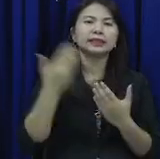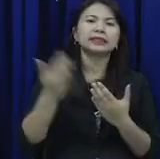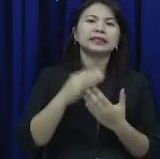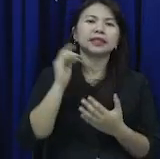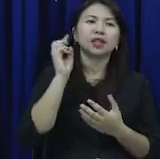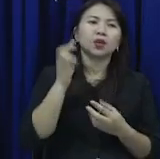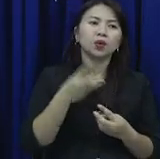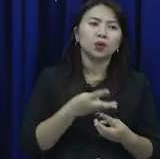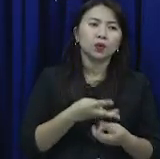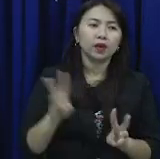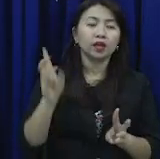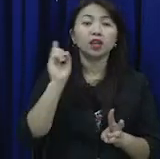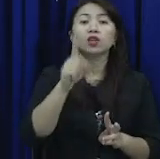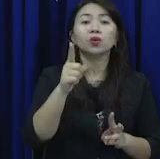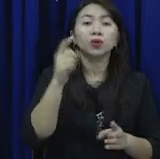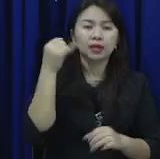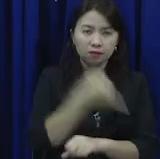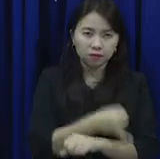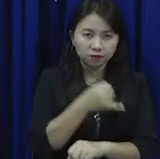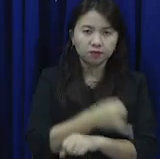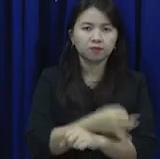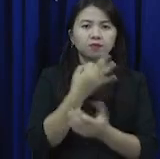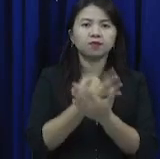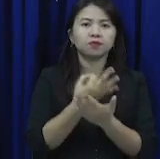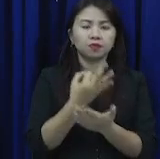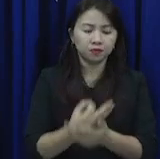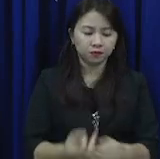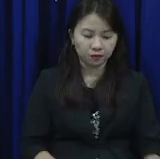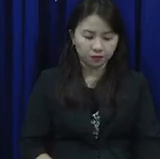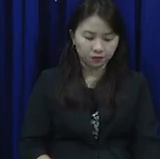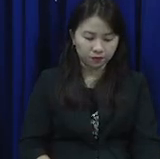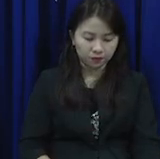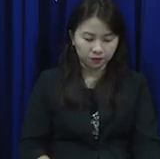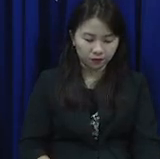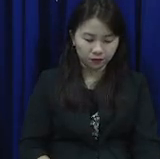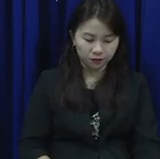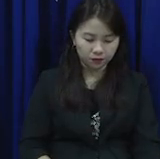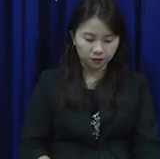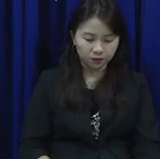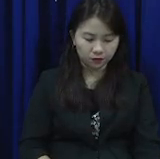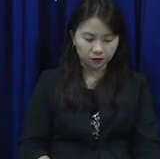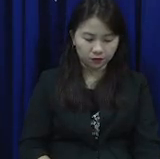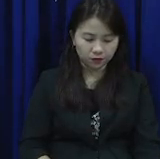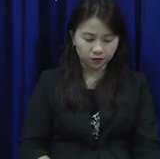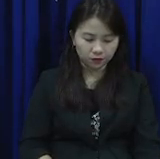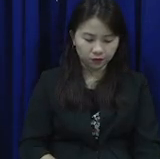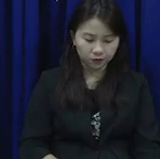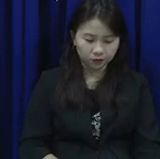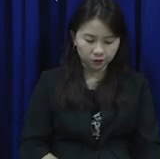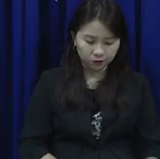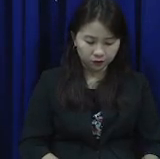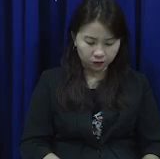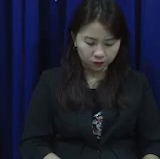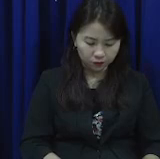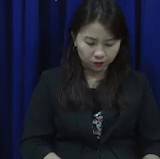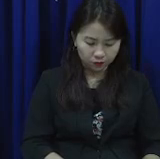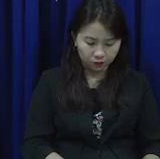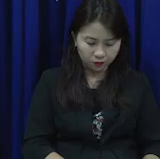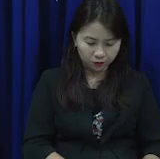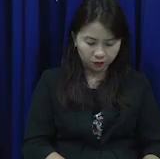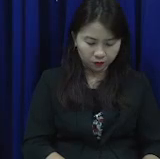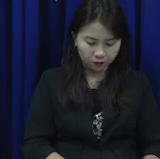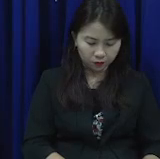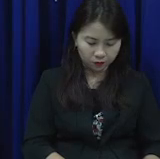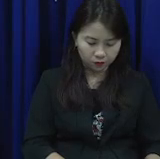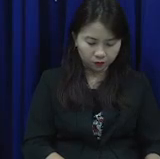invest financially that's the easiest way kaya walang mahirap diyan at Kailan man hindi ka gugutumin ng Diyos at hindi ka papahintulutan